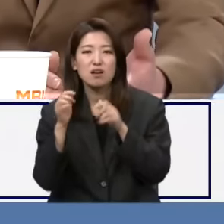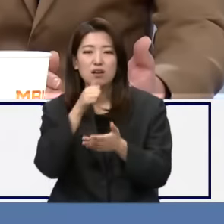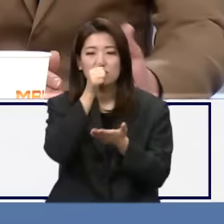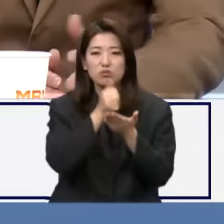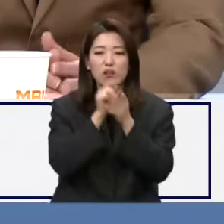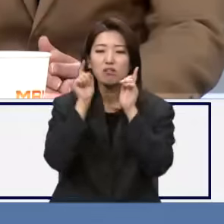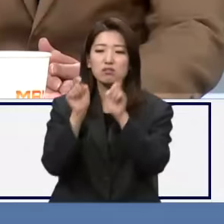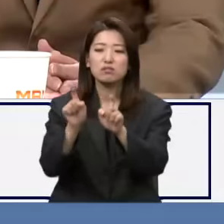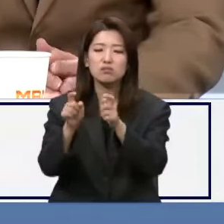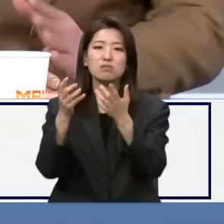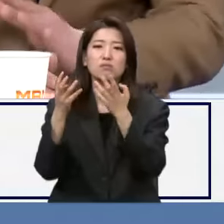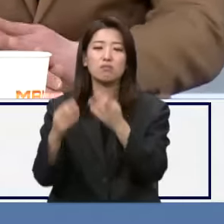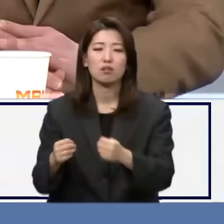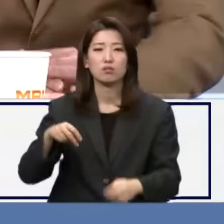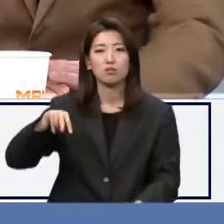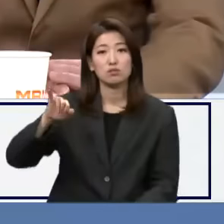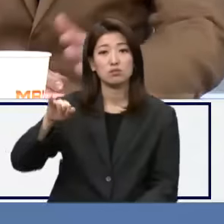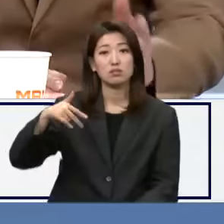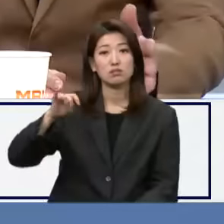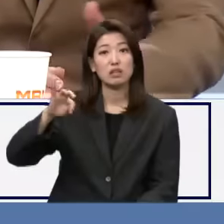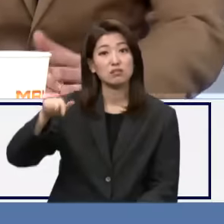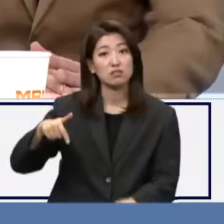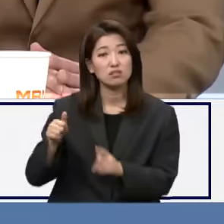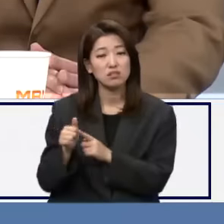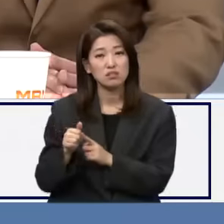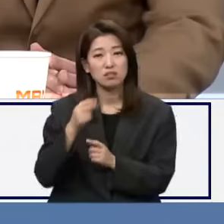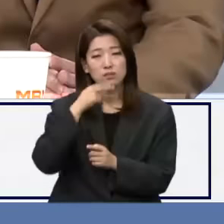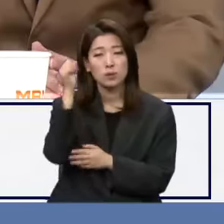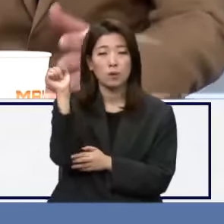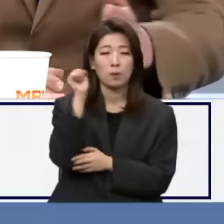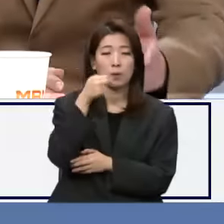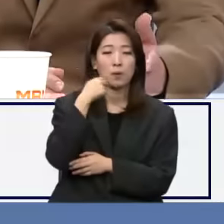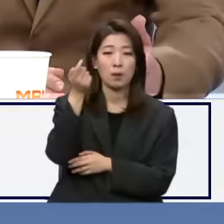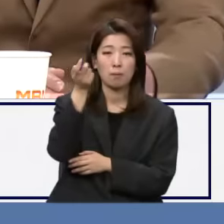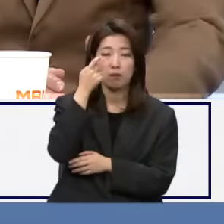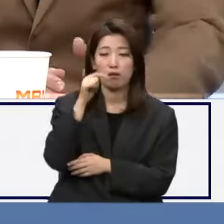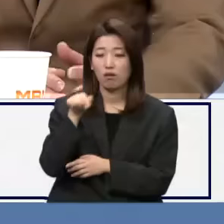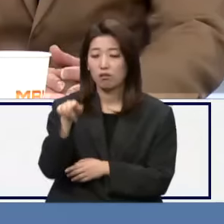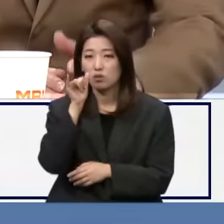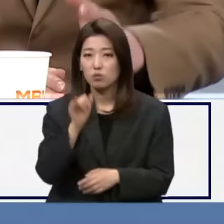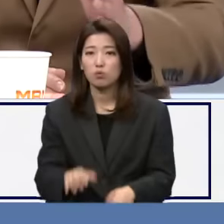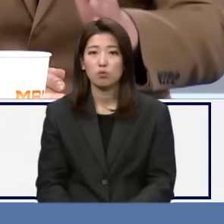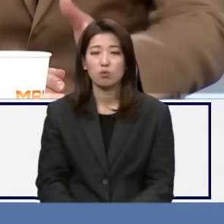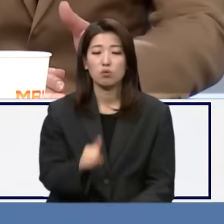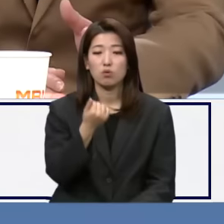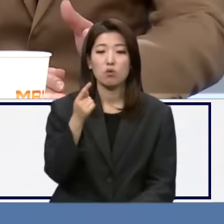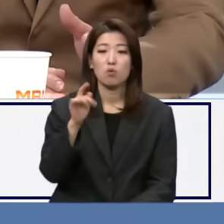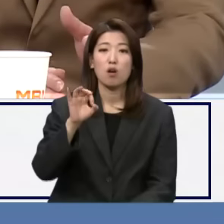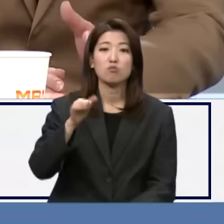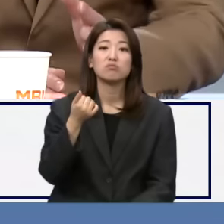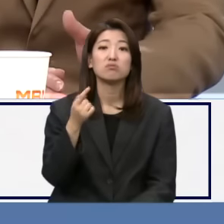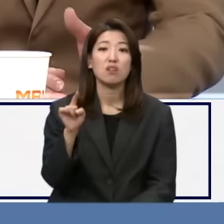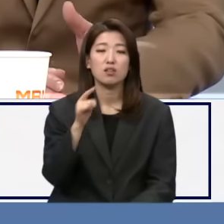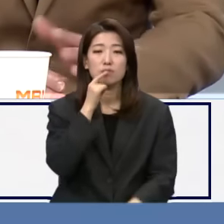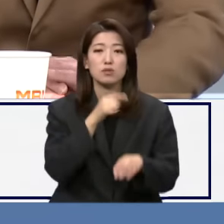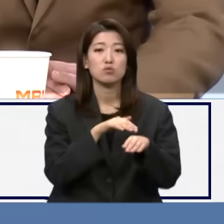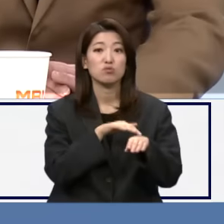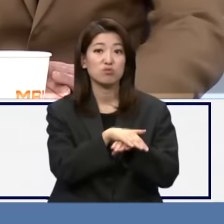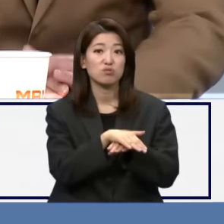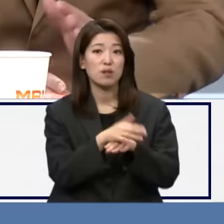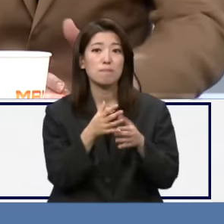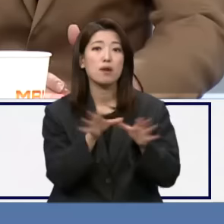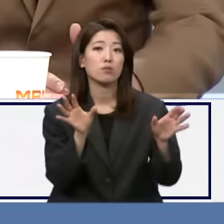음주전 정가가 있으시고 조국 대표 2심까지 유죄 나오지 않았습니까 황문하 의원 황운하 의원도 민주주의 파괴 공작을 했었던 울산시장